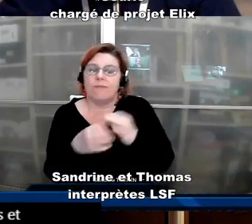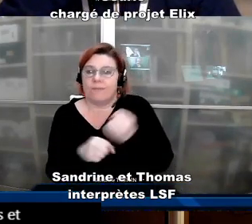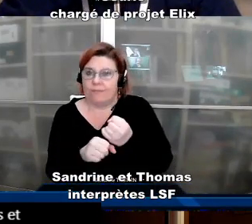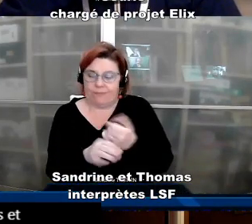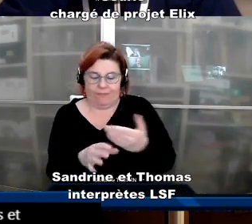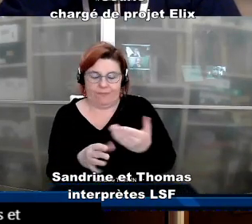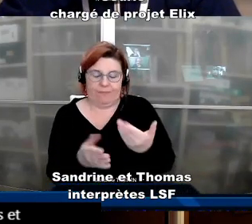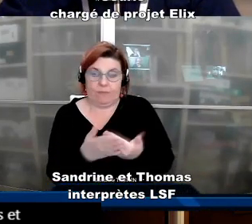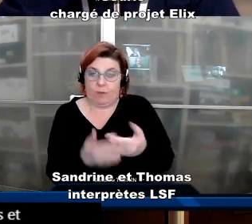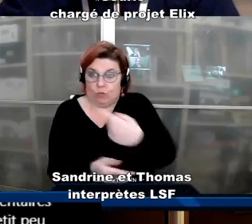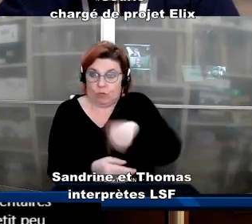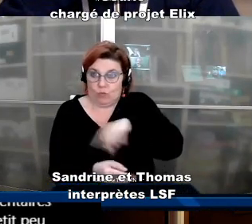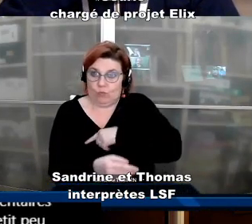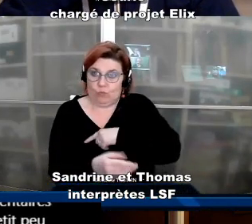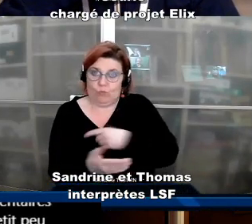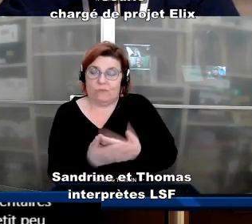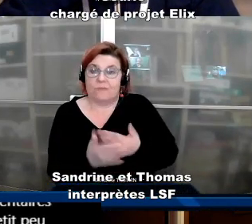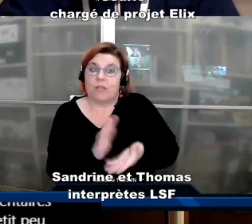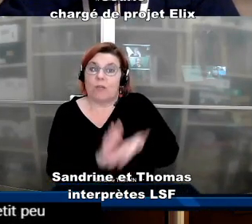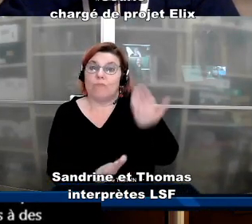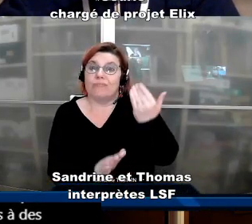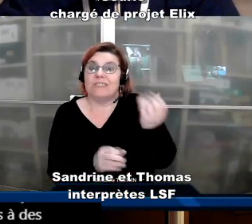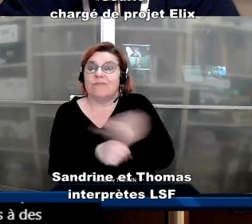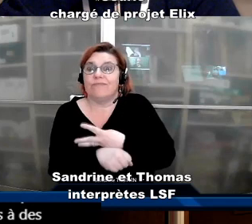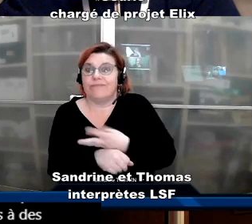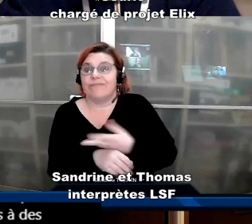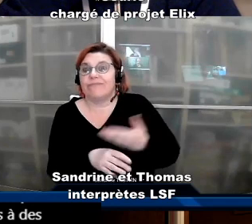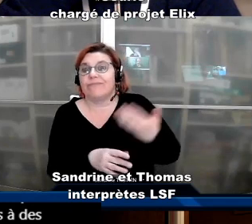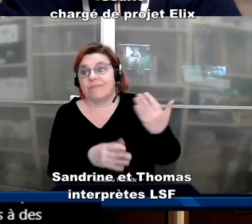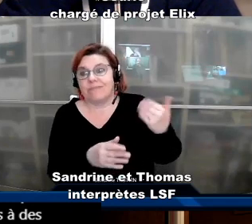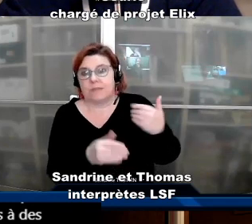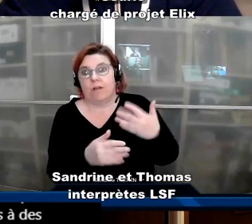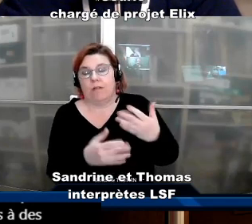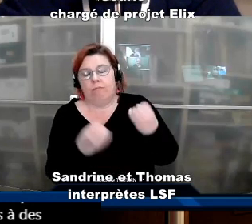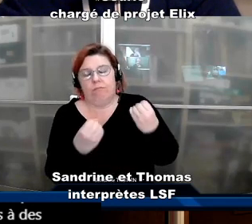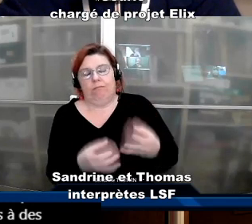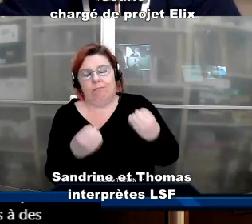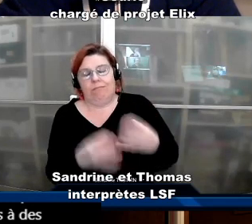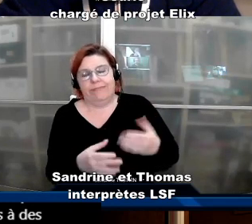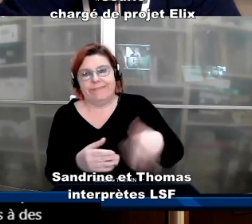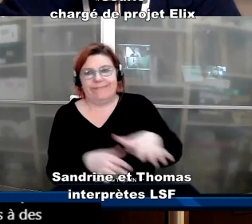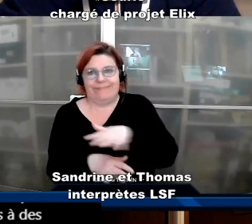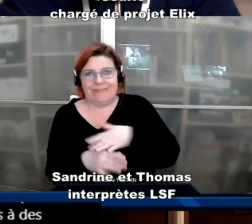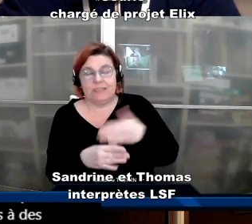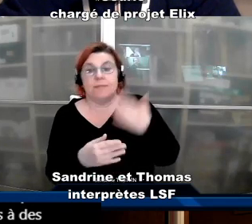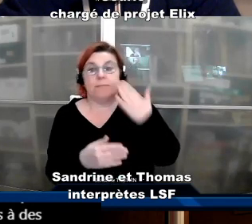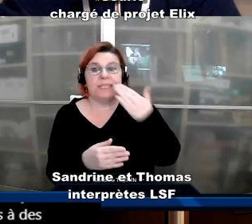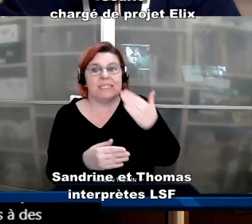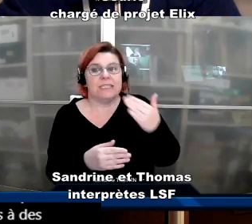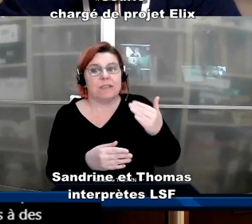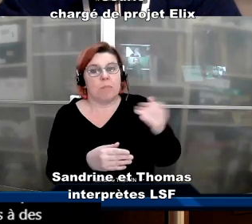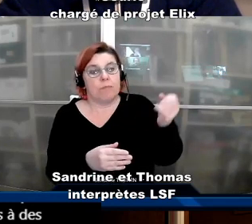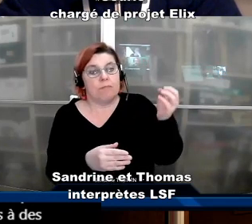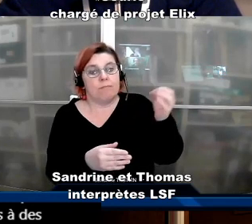voilà, depuis la crise sanitaire, qu'on utilise vraiment énormément. Et à chaque fois qu'il y a un super commentaire, en fait,